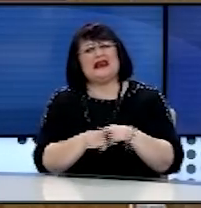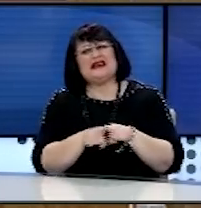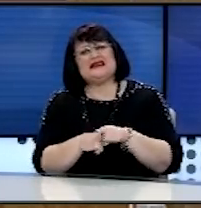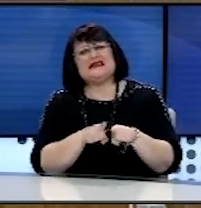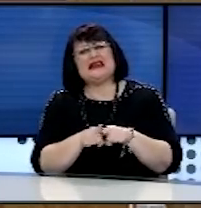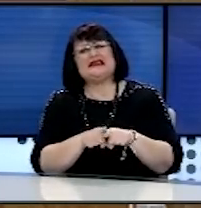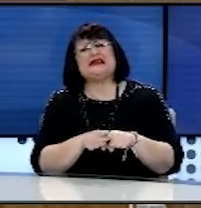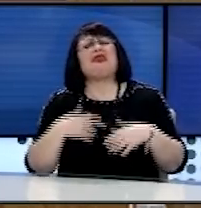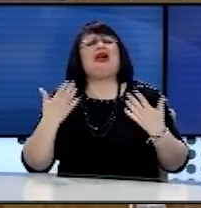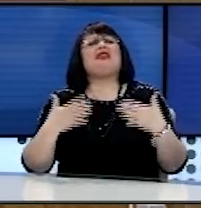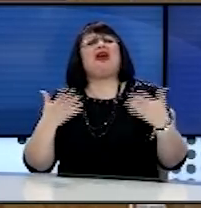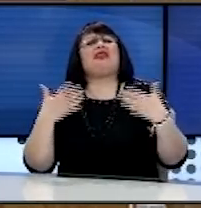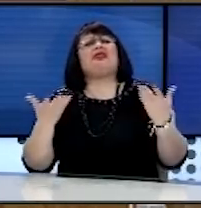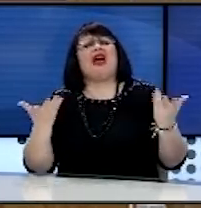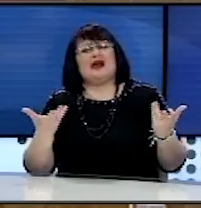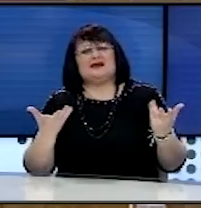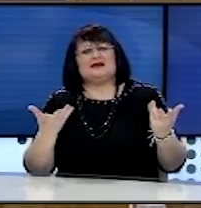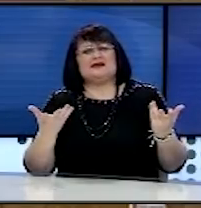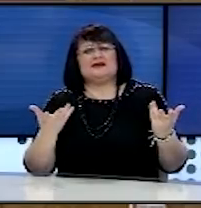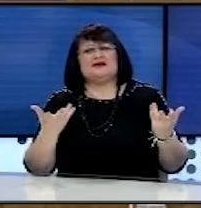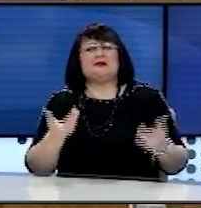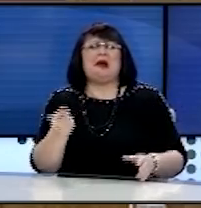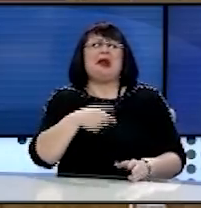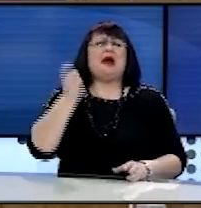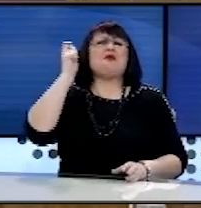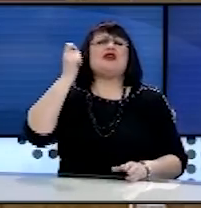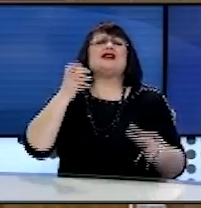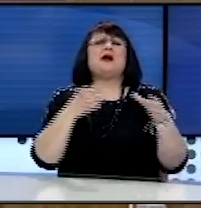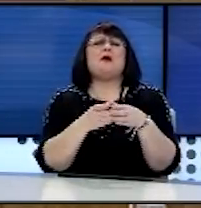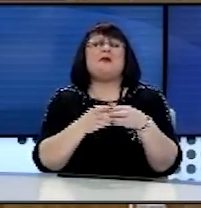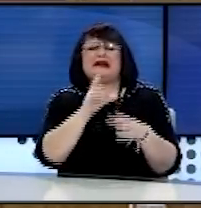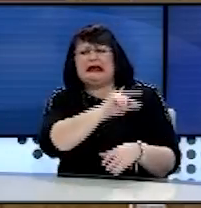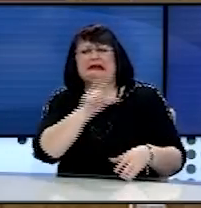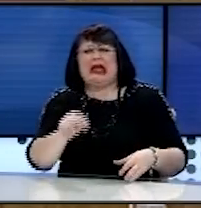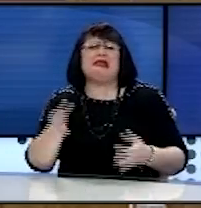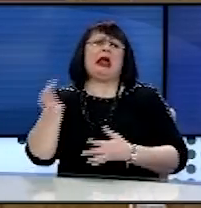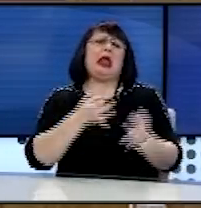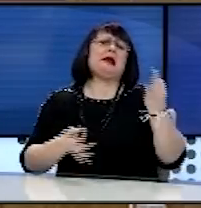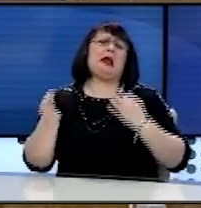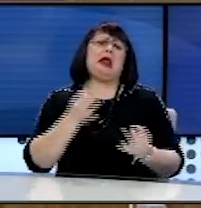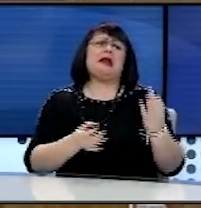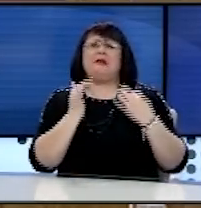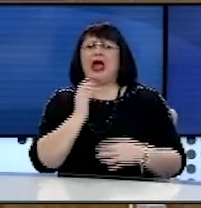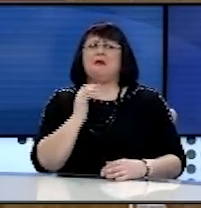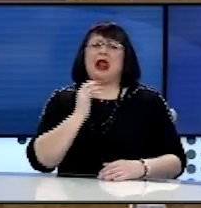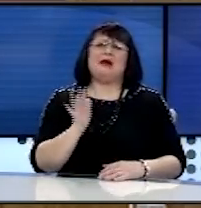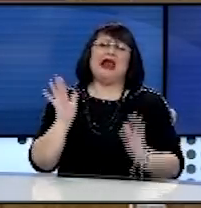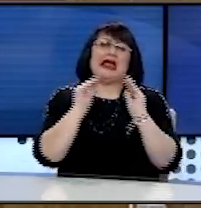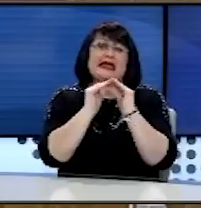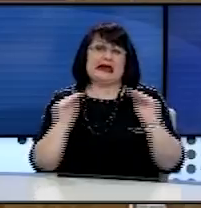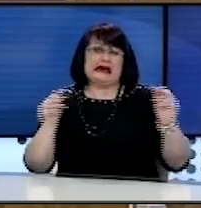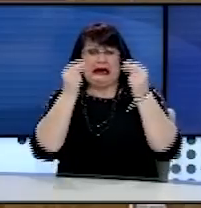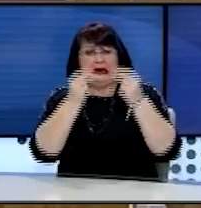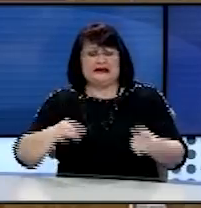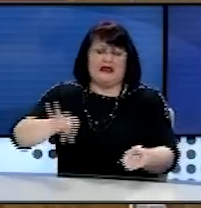τα ευχολόγια, τις κοινοτοπίες των άλλων κομμάτων που λέγονται για να λέγονται, περί ειρηνικής λύσης